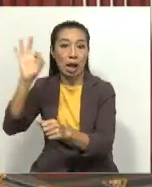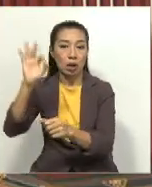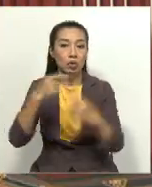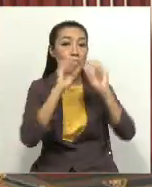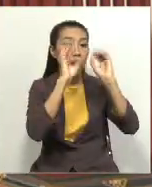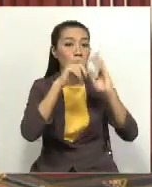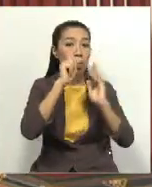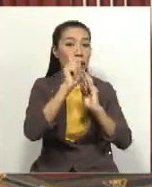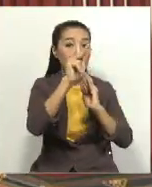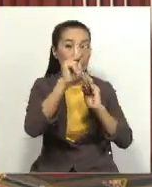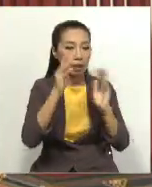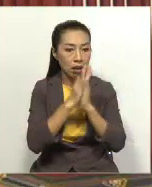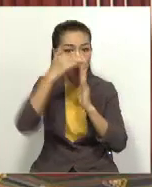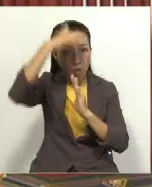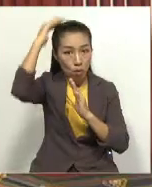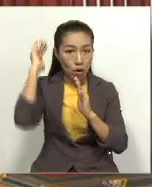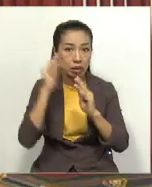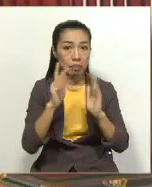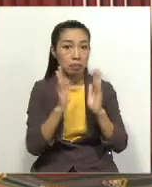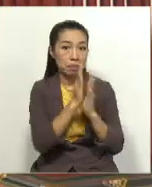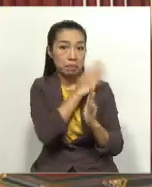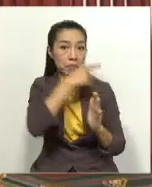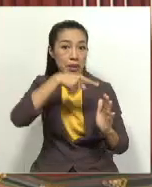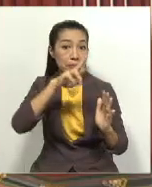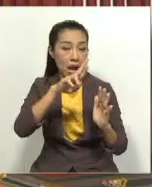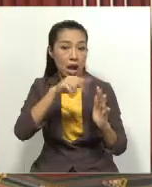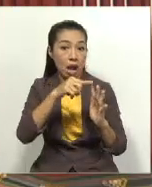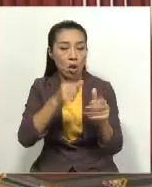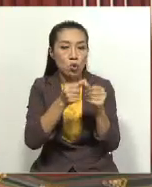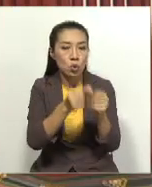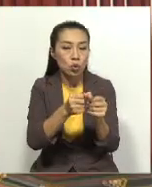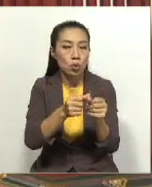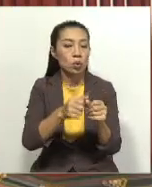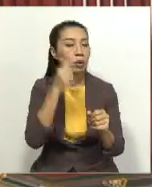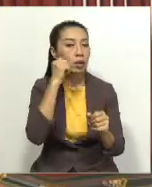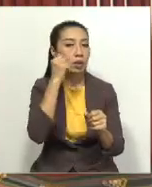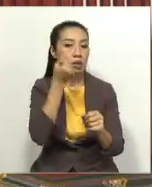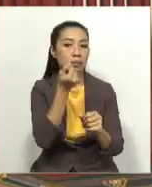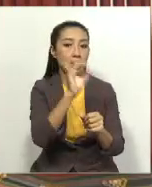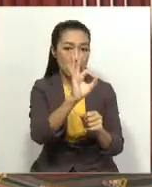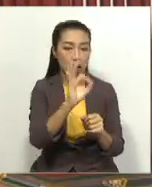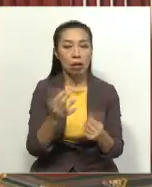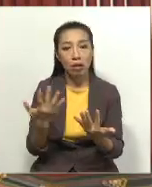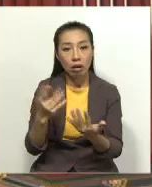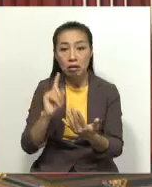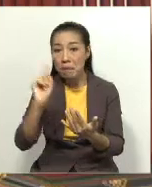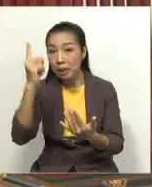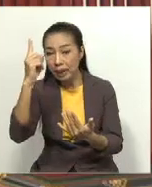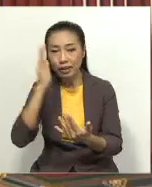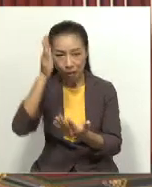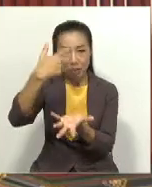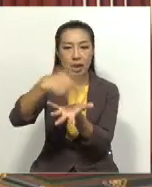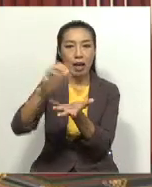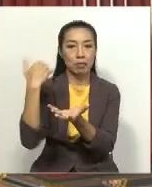โค้ชเอกที่บวชเป็นพระสงฆ์จะบวชเป็นระยะเวลา 18วันนะครับซึ่งคววามเคลื่อนไหวอื่นๆทางทีมข่าวของเราจะรายงานให้ทราบต่อ